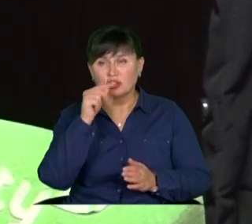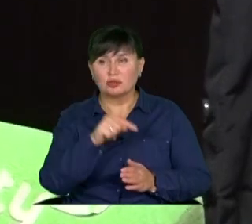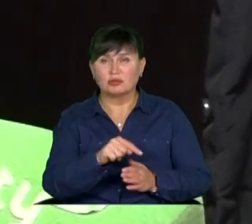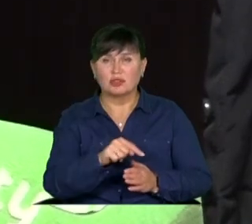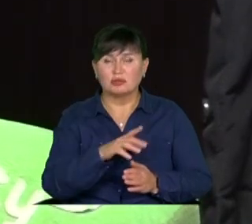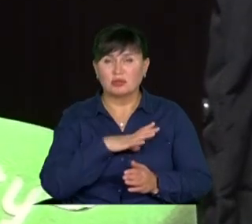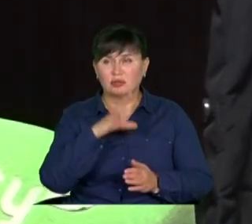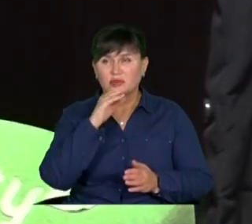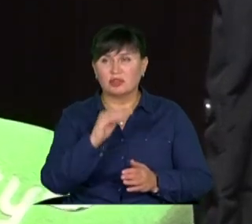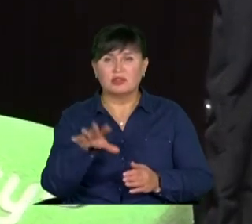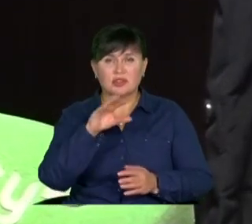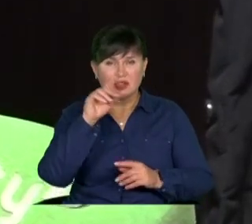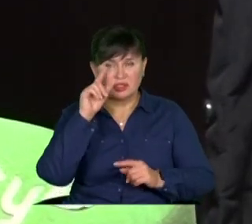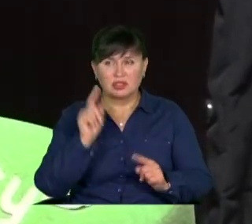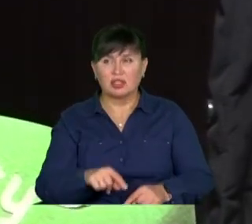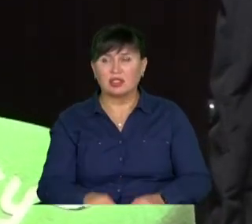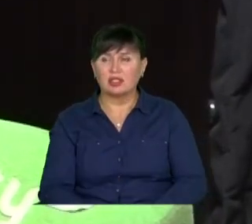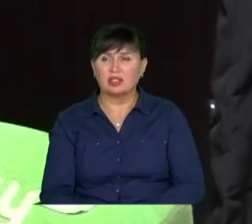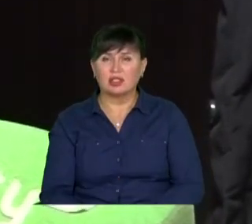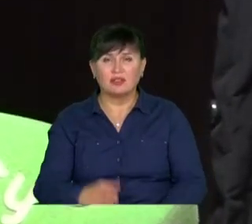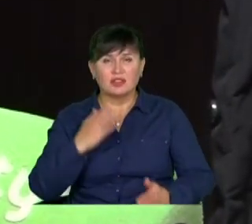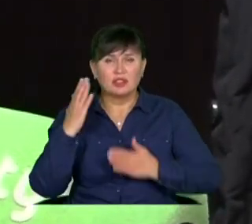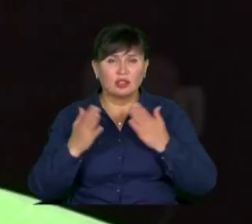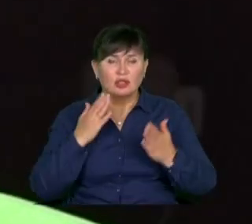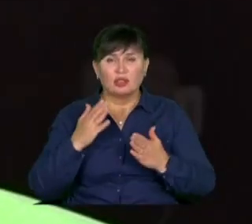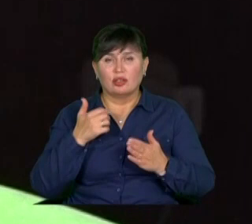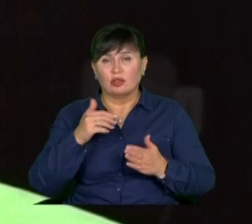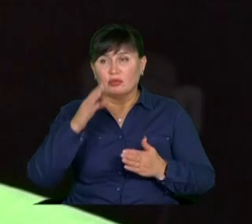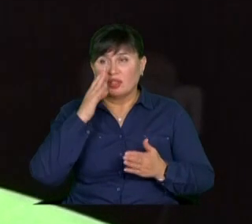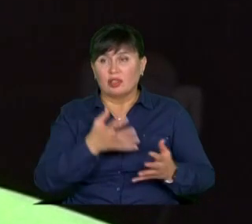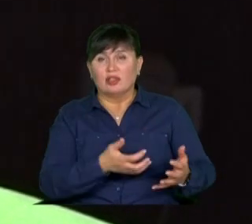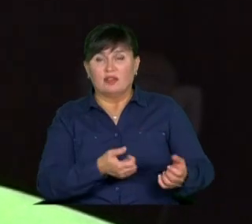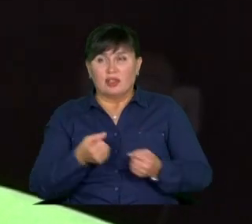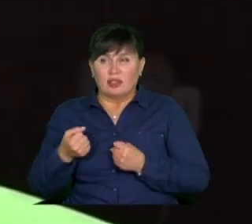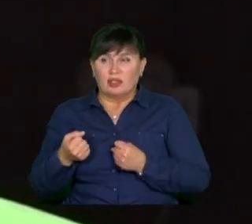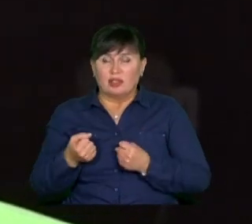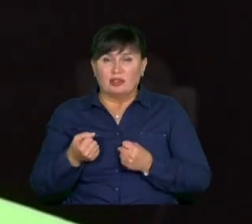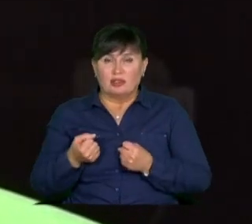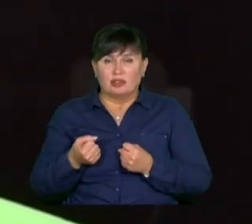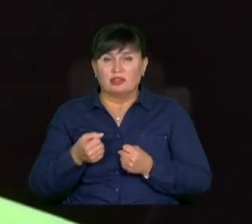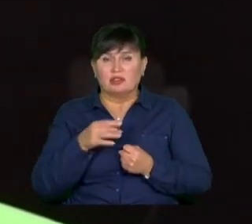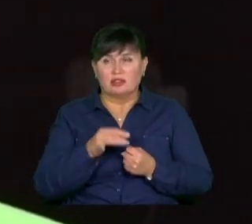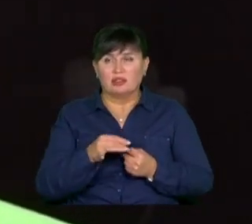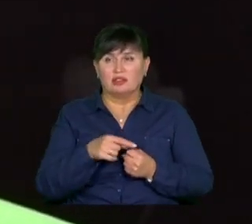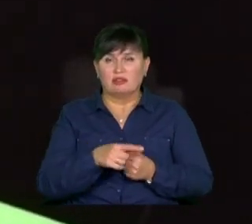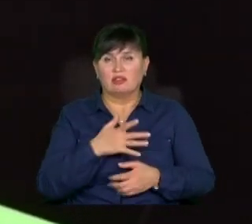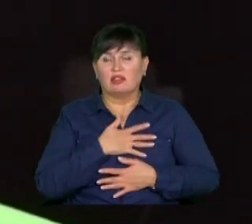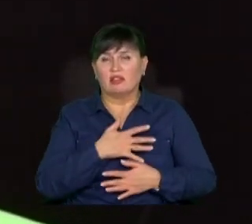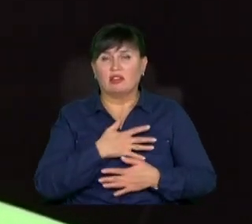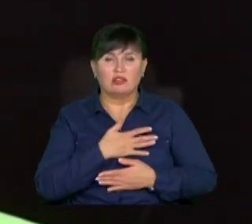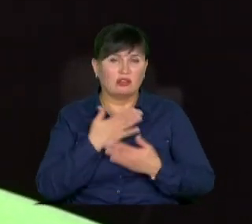его знали, он такой веселый, хороший парень. Его вытащили, и он был вообще не дышал